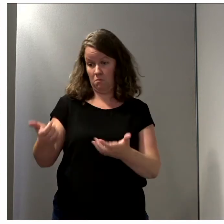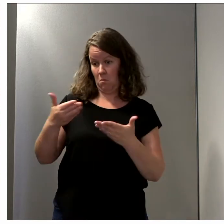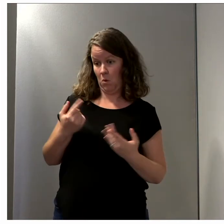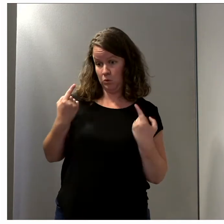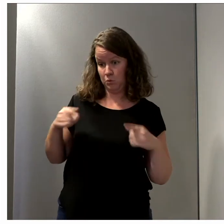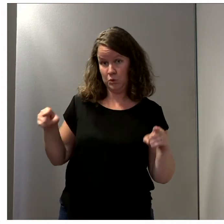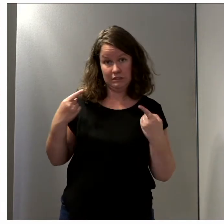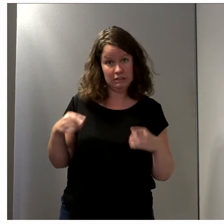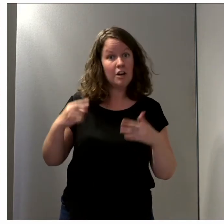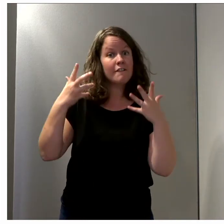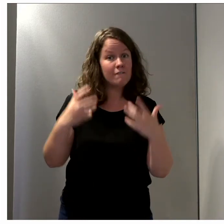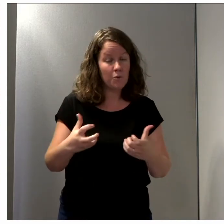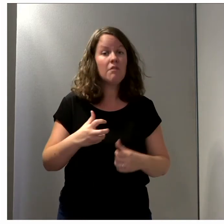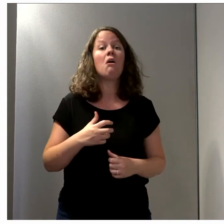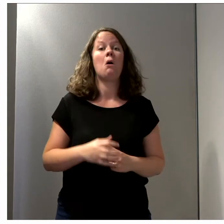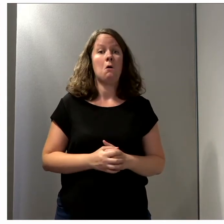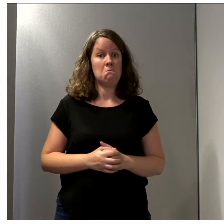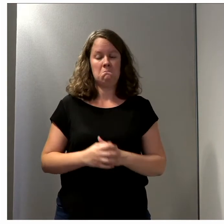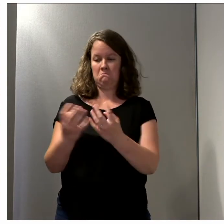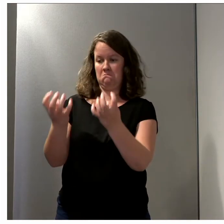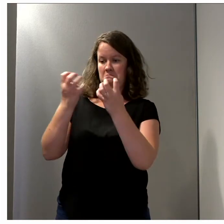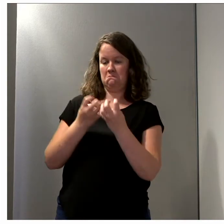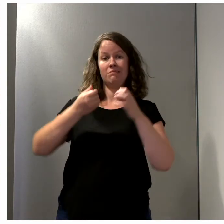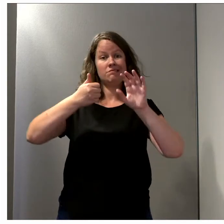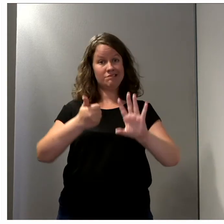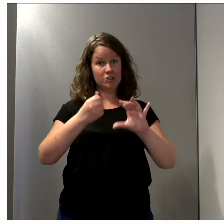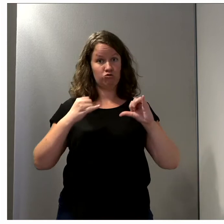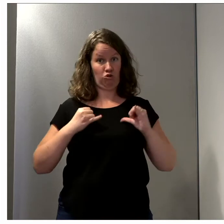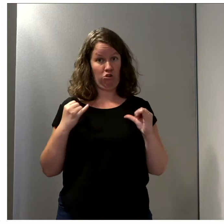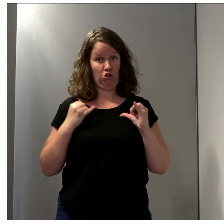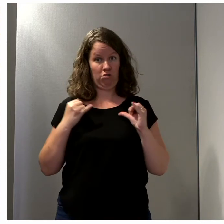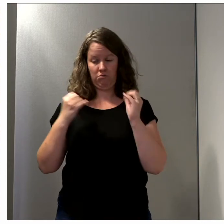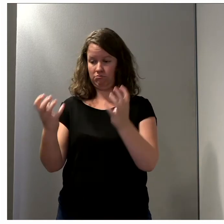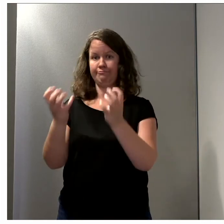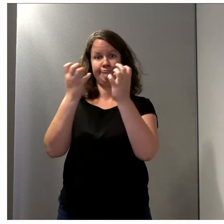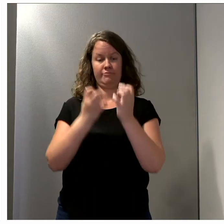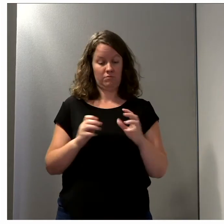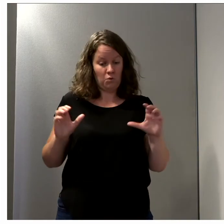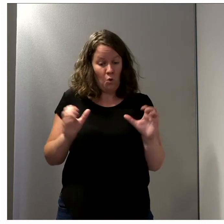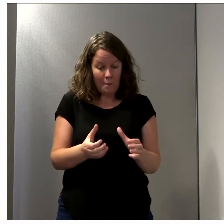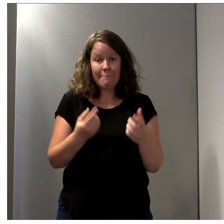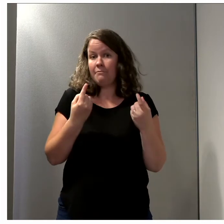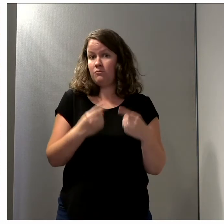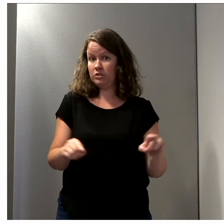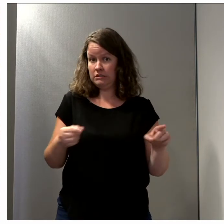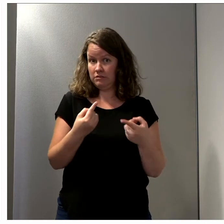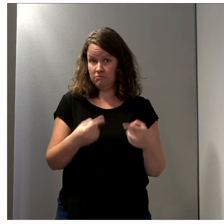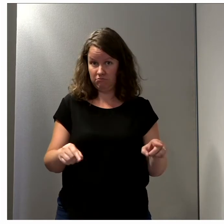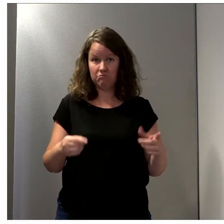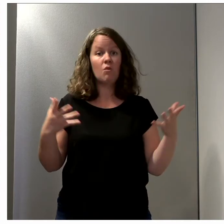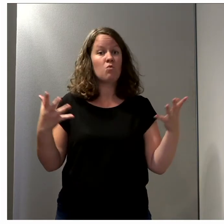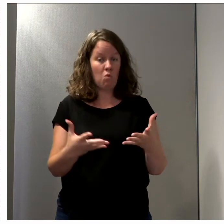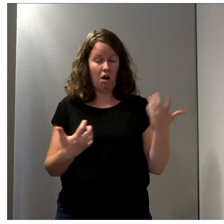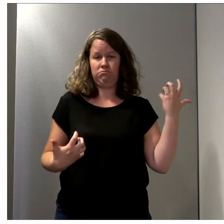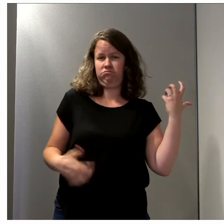musique. Donc, un groupe de 6 jeunes a constitué un atelier de